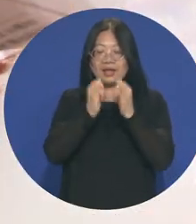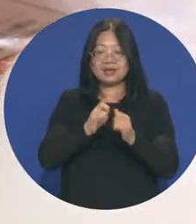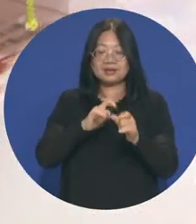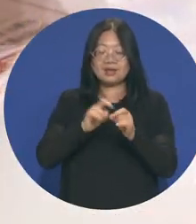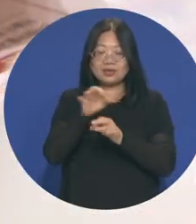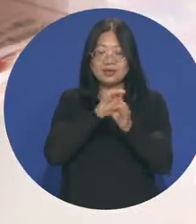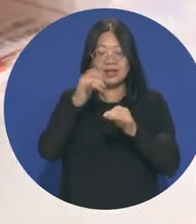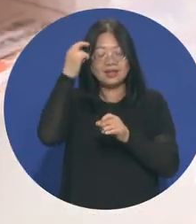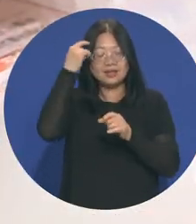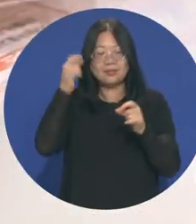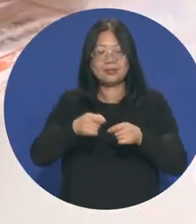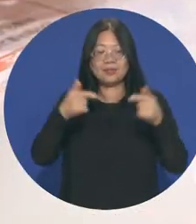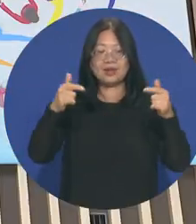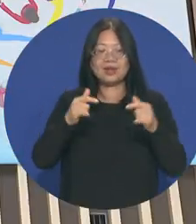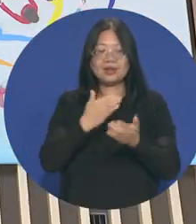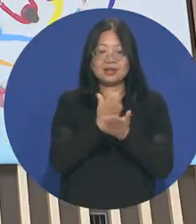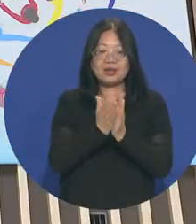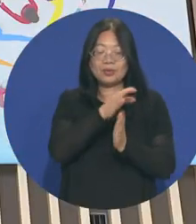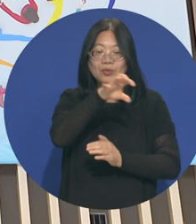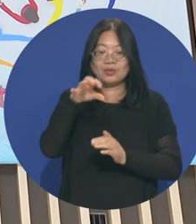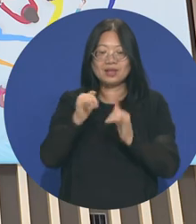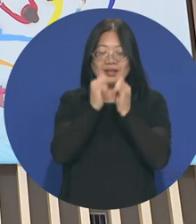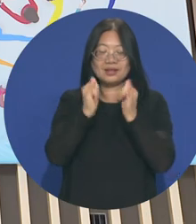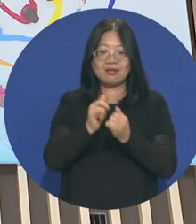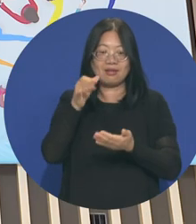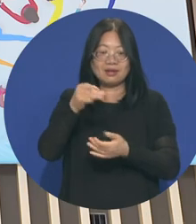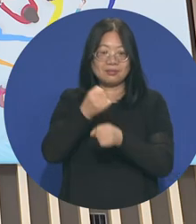개념을 확장하고 다양한 분야에서 사회적